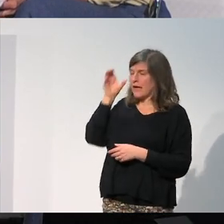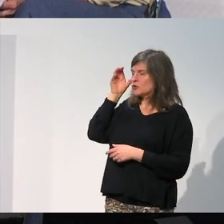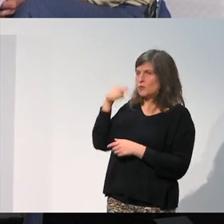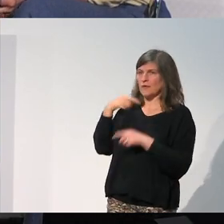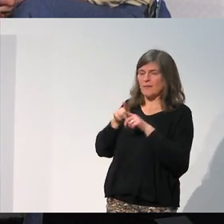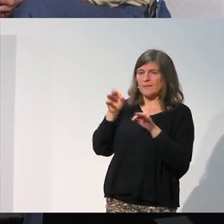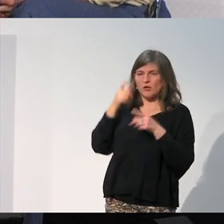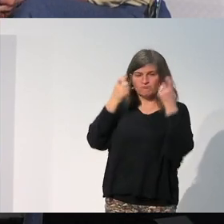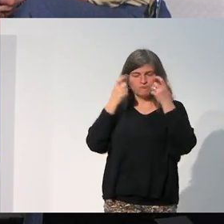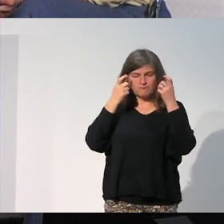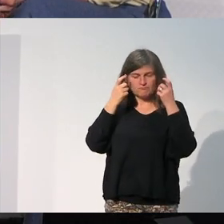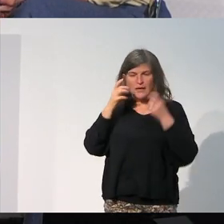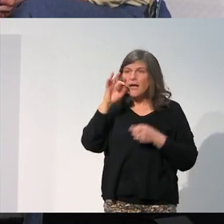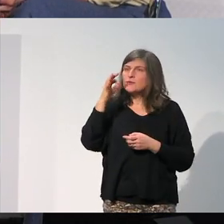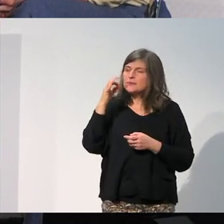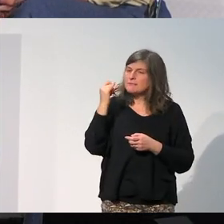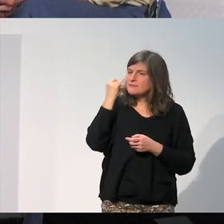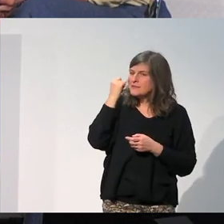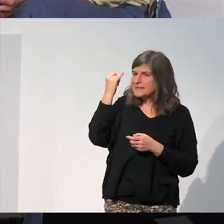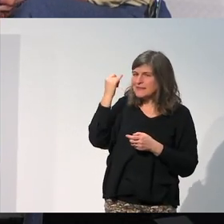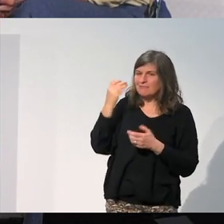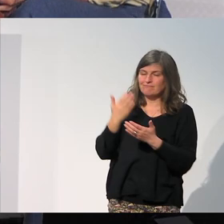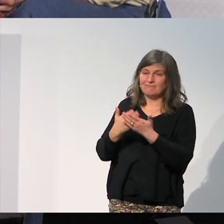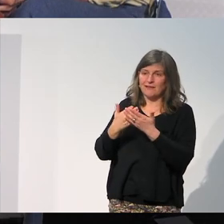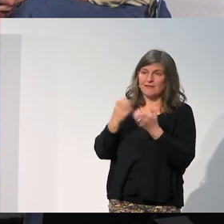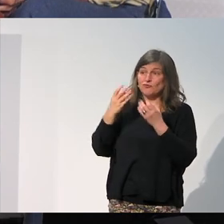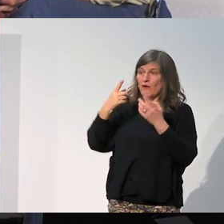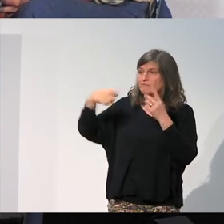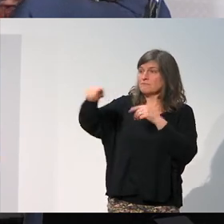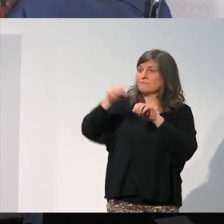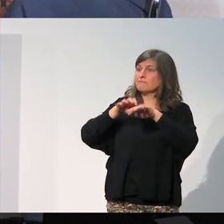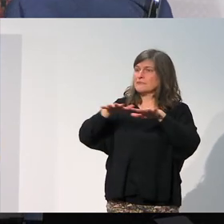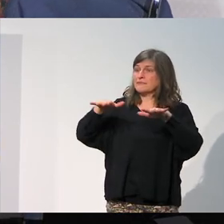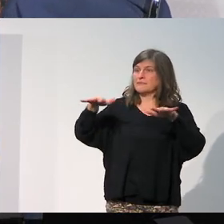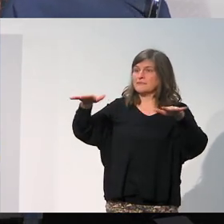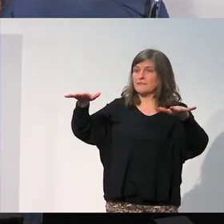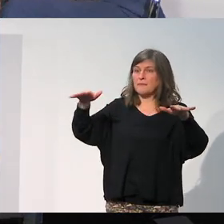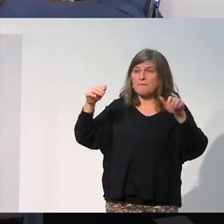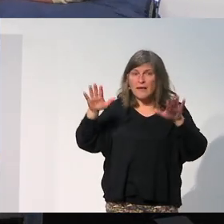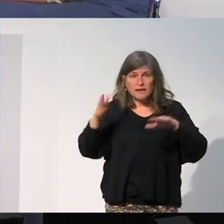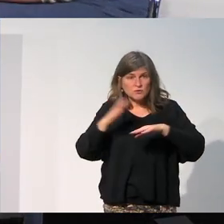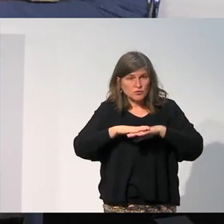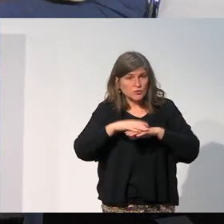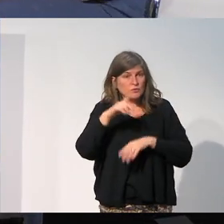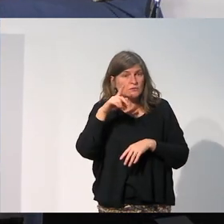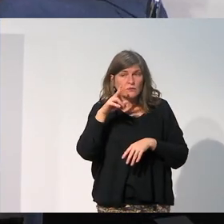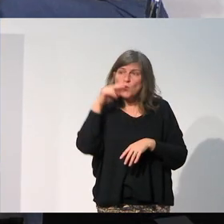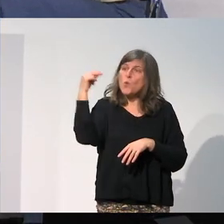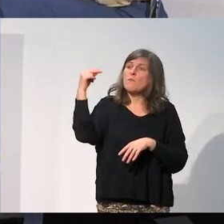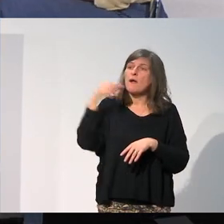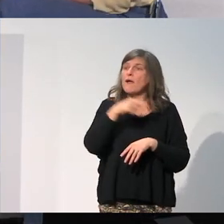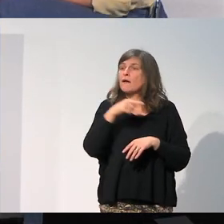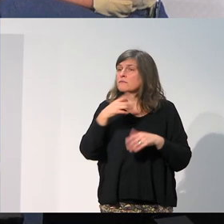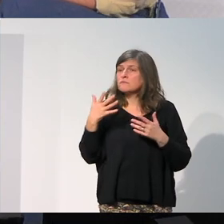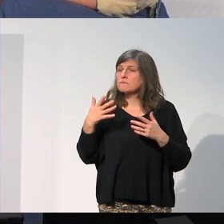que cette idée, effectivement, est assez répandue. Mais c'est curieux parce qu'on ne l'appliquerait pas tellement aux humains. On ne dirait pas qu'un humain qui a vécu